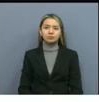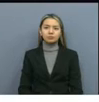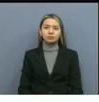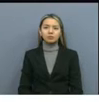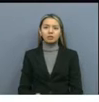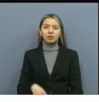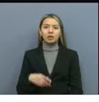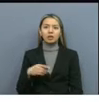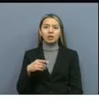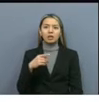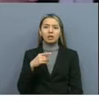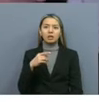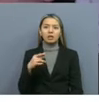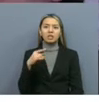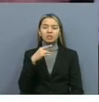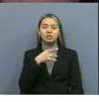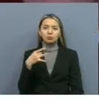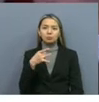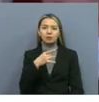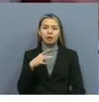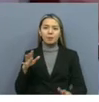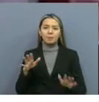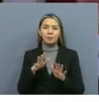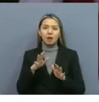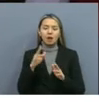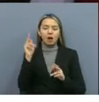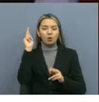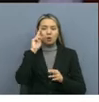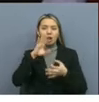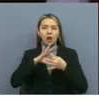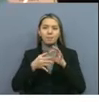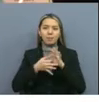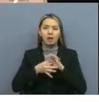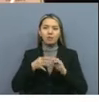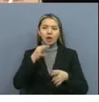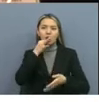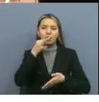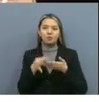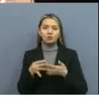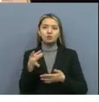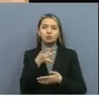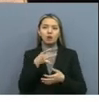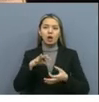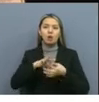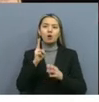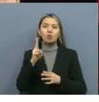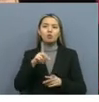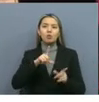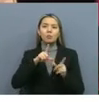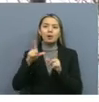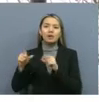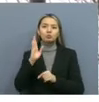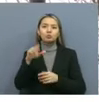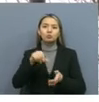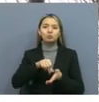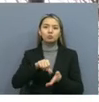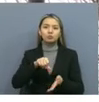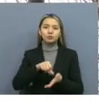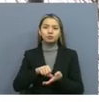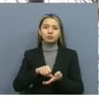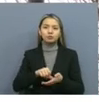айналған республикалық пәндік олимпиаданың облыстық кезеңінің қорытындысы дайын болды. Республикалық олимпиадаға кімдер жолдама алғаны жайында мен Байболат